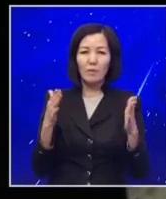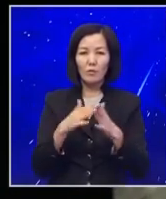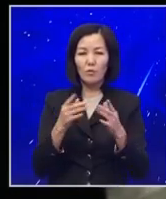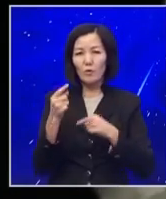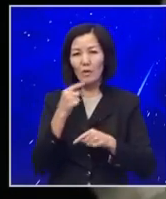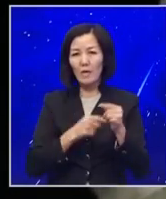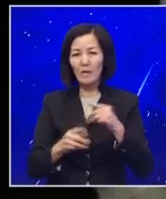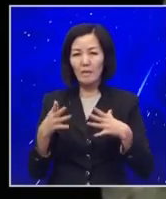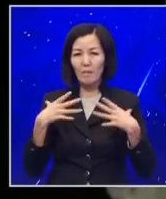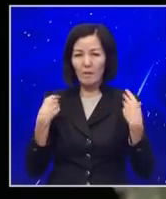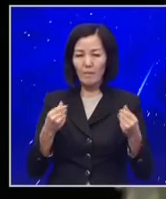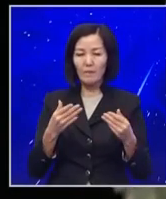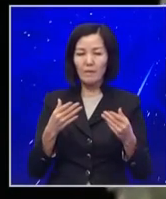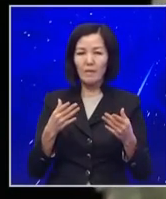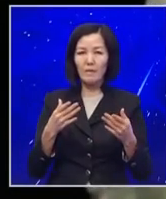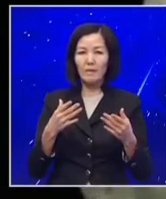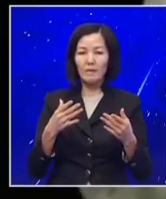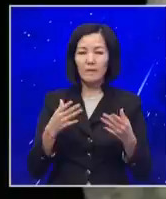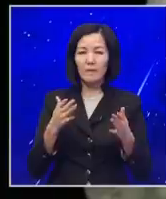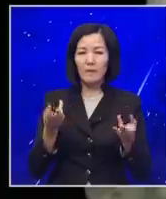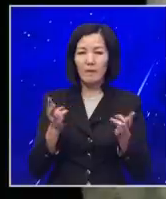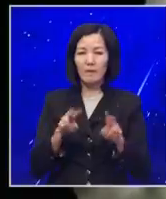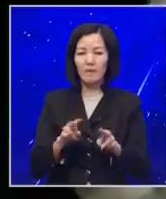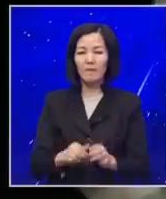жеткізіліп, ешқандай жарақат алған шалғандар жоқ.